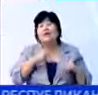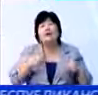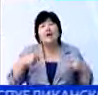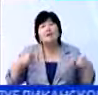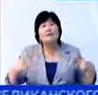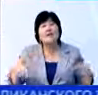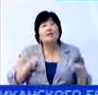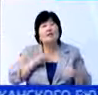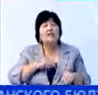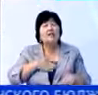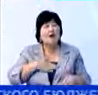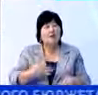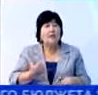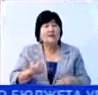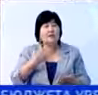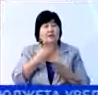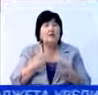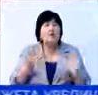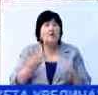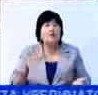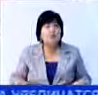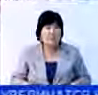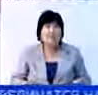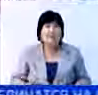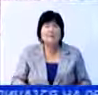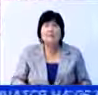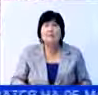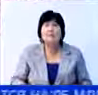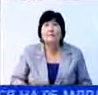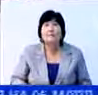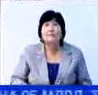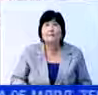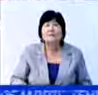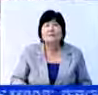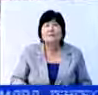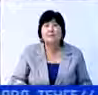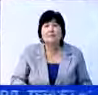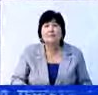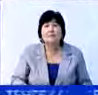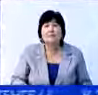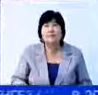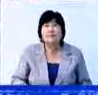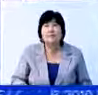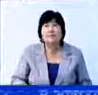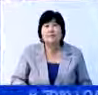самых разных сферах. Я благодарна своей судьбе. Галымжан Жумназар, Акымжан Жултаев, Алпамыс Ашырбеков, Турехан Кожахметов, телеканал Кызылорда.